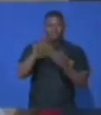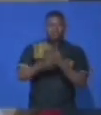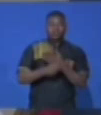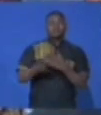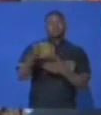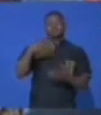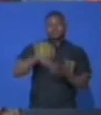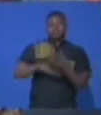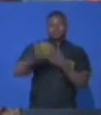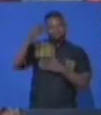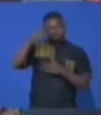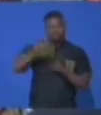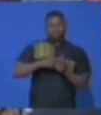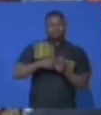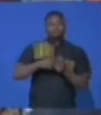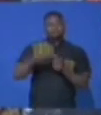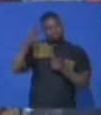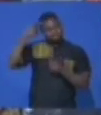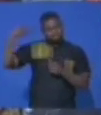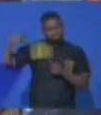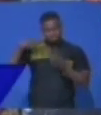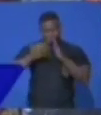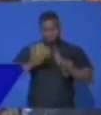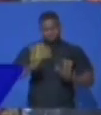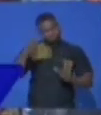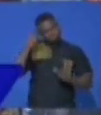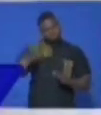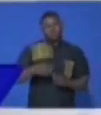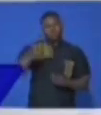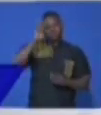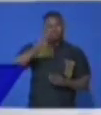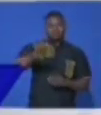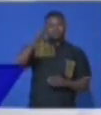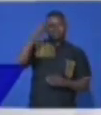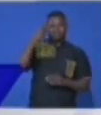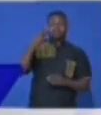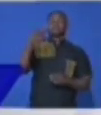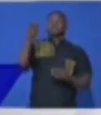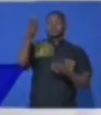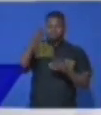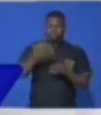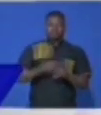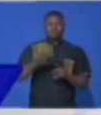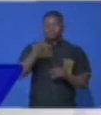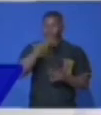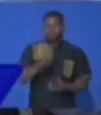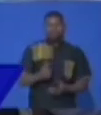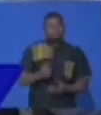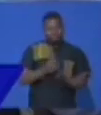régions concernées. Prévu pour une durée de 42 mois, le projet est soutenu par l'Union